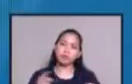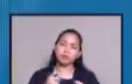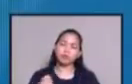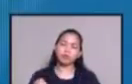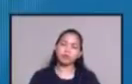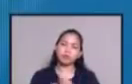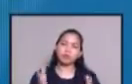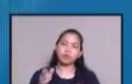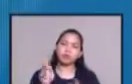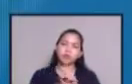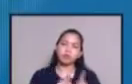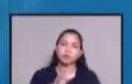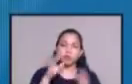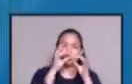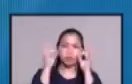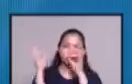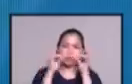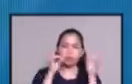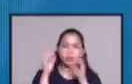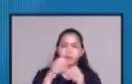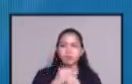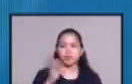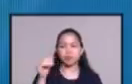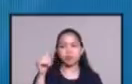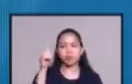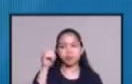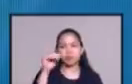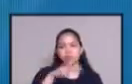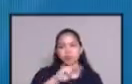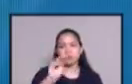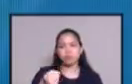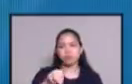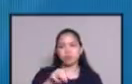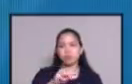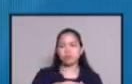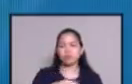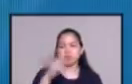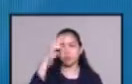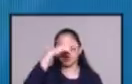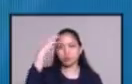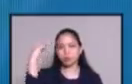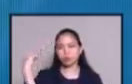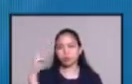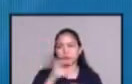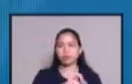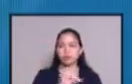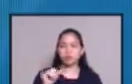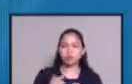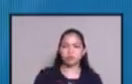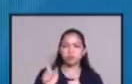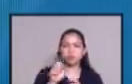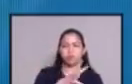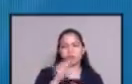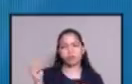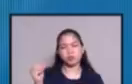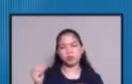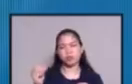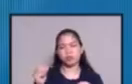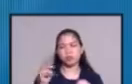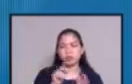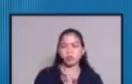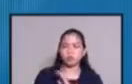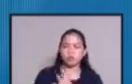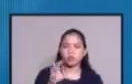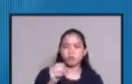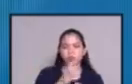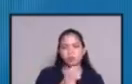ng party drug sa operasyon ng PIDEA sa Maynila. Habang sa Rizal, nauwi rin sa barilan ang pagtugis sa mga